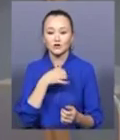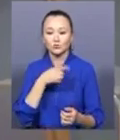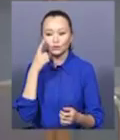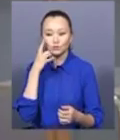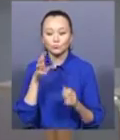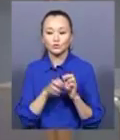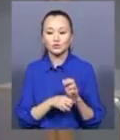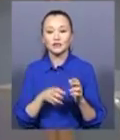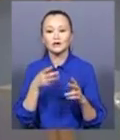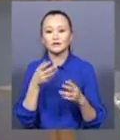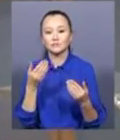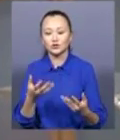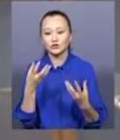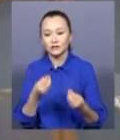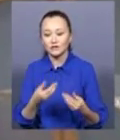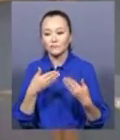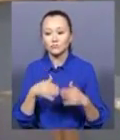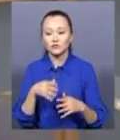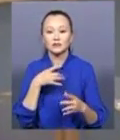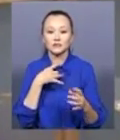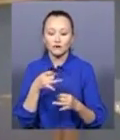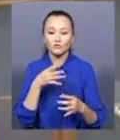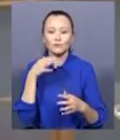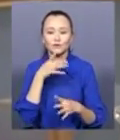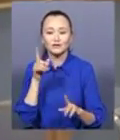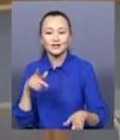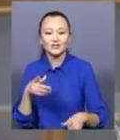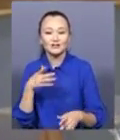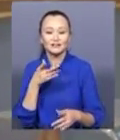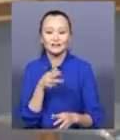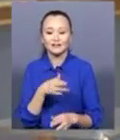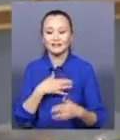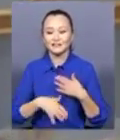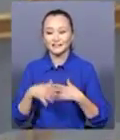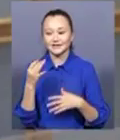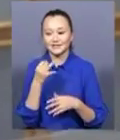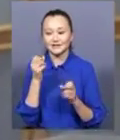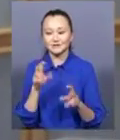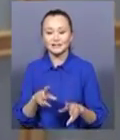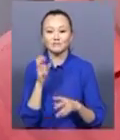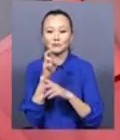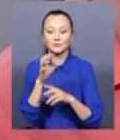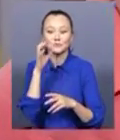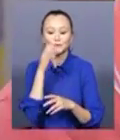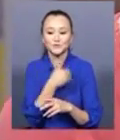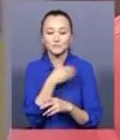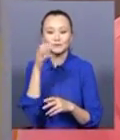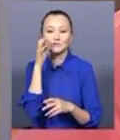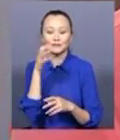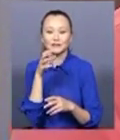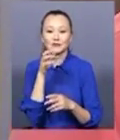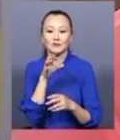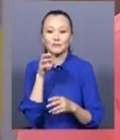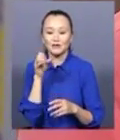после сегодняшнего интервью, после сегодняшнего разговора, многие даже ради интереса пойдут специально, чтобы это услышать. Послушать голос